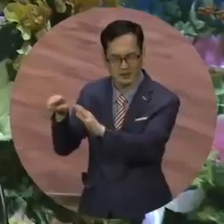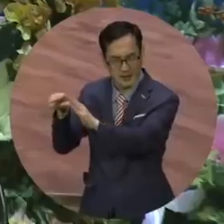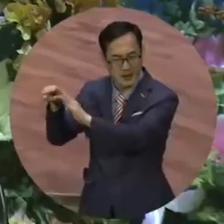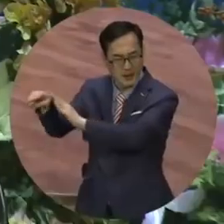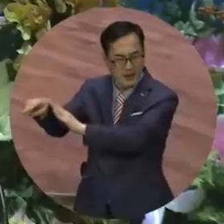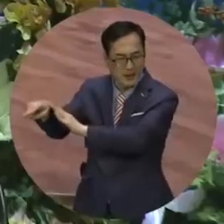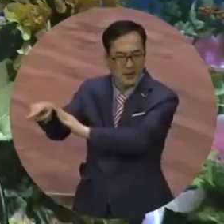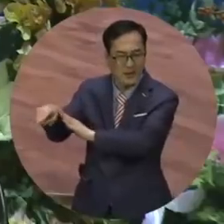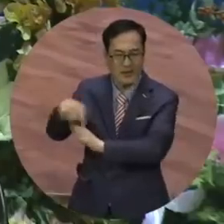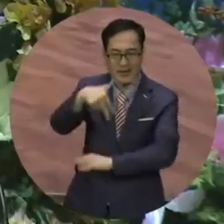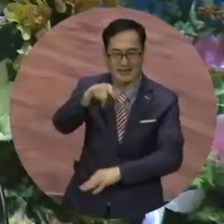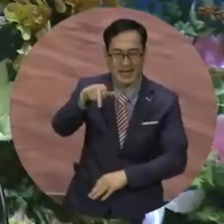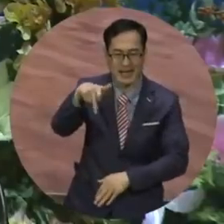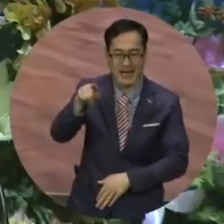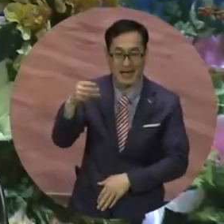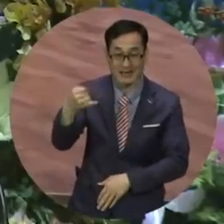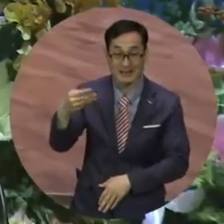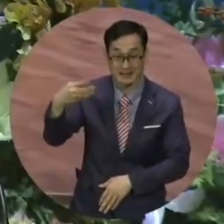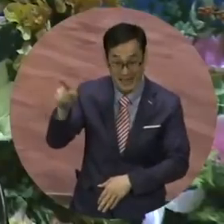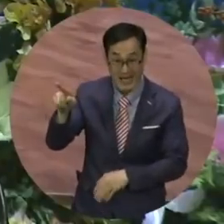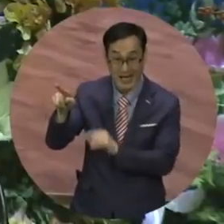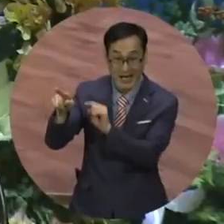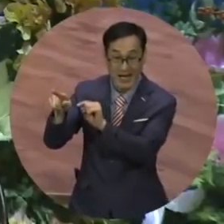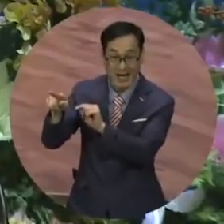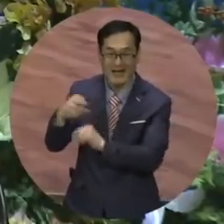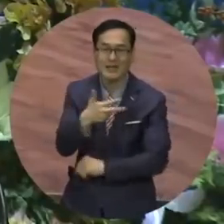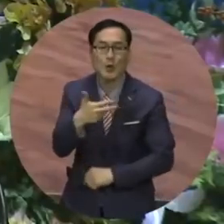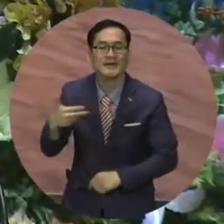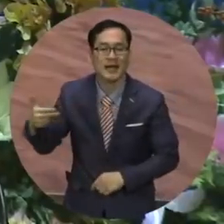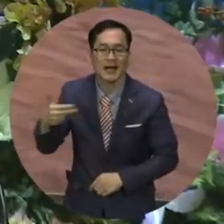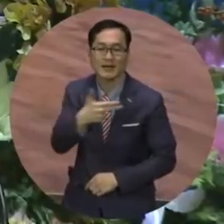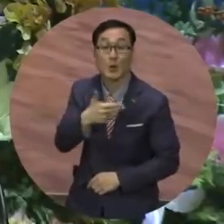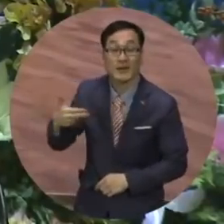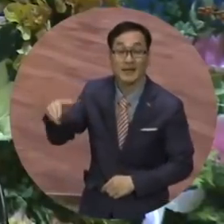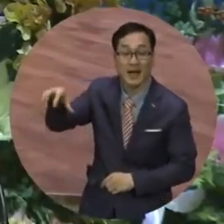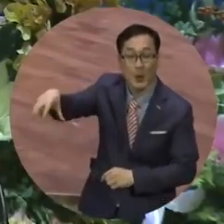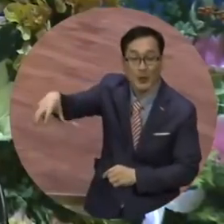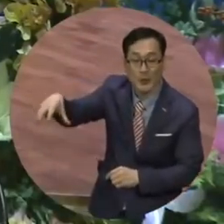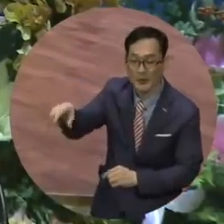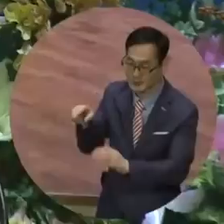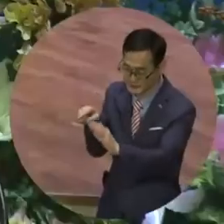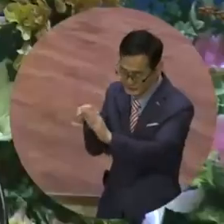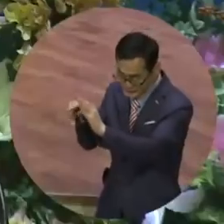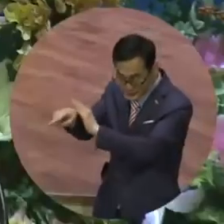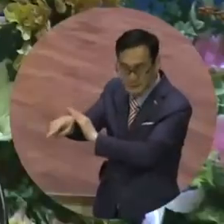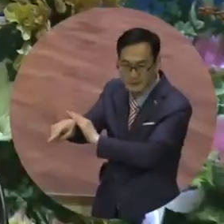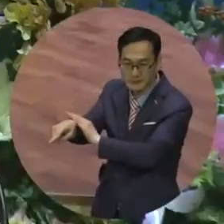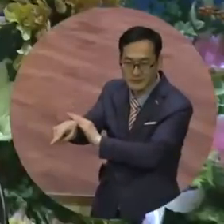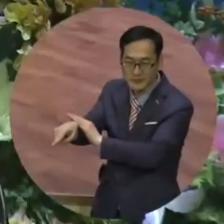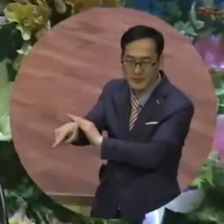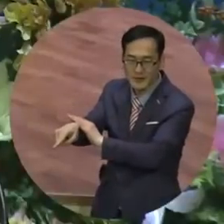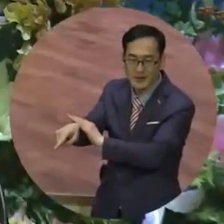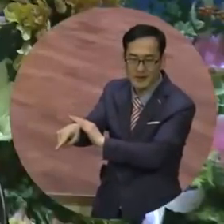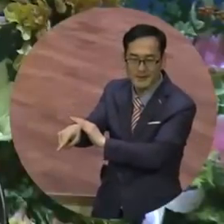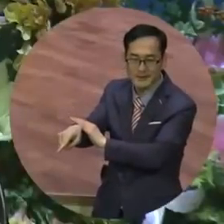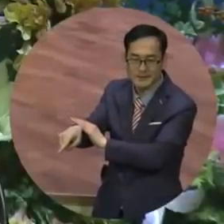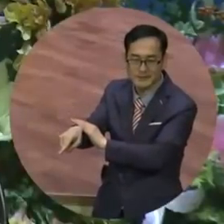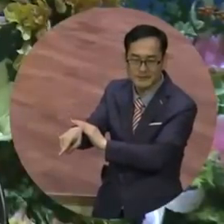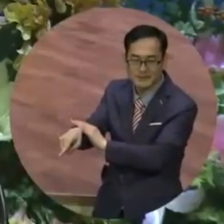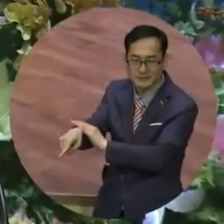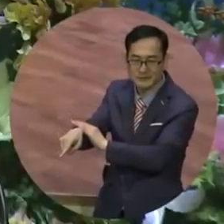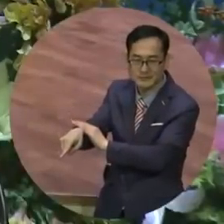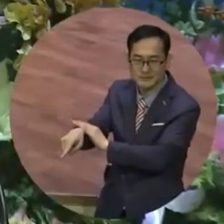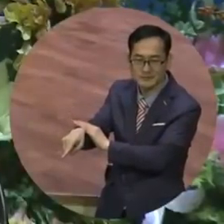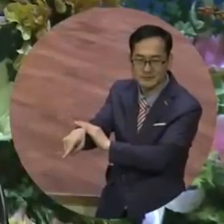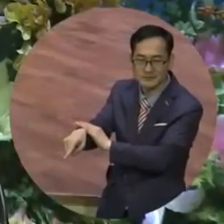그때는 자카르타에서 가요, 그 버스를 타고 가는데 그 자카르타에 내려가지고 이제 이 거기 하룻밤 자고